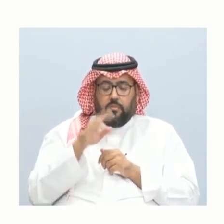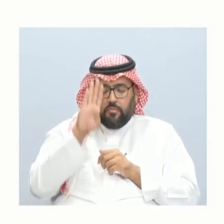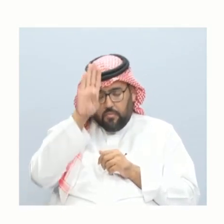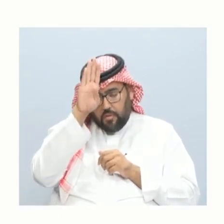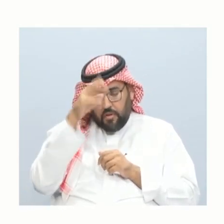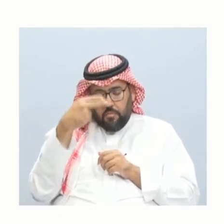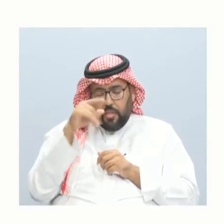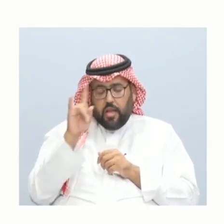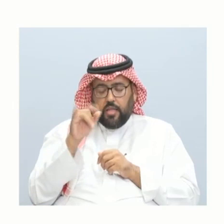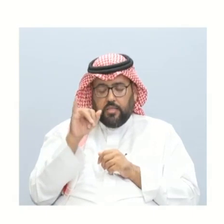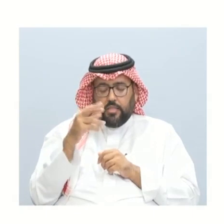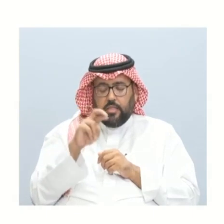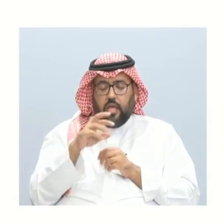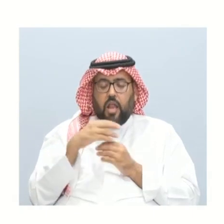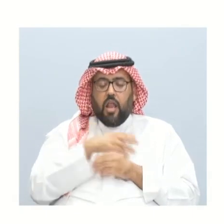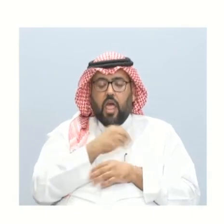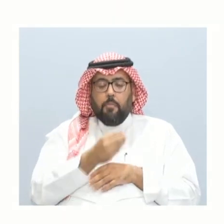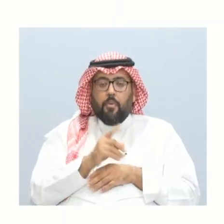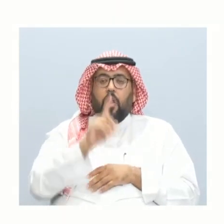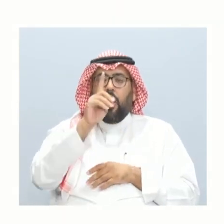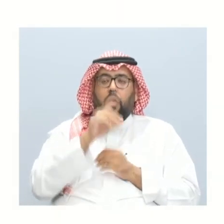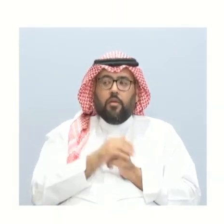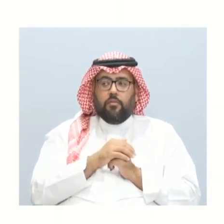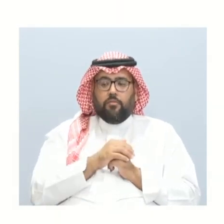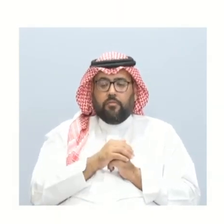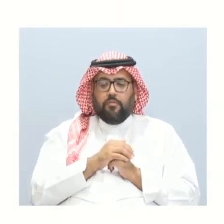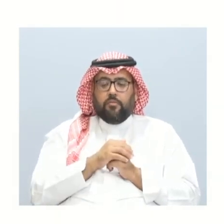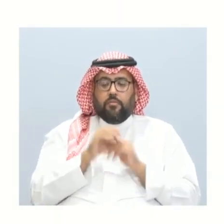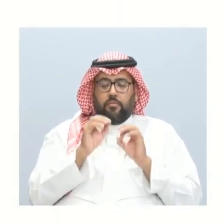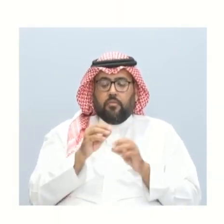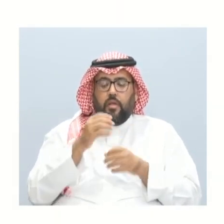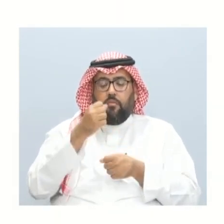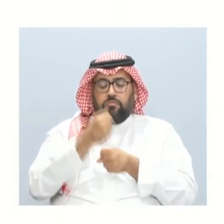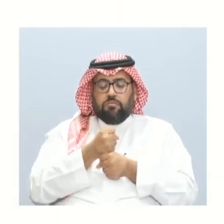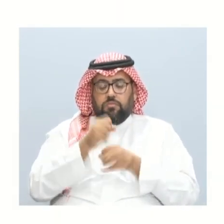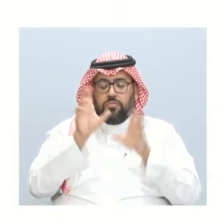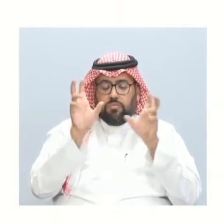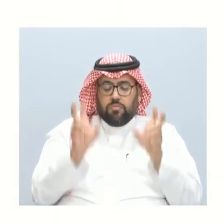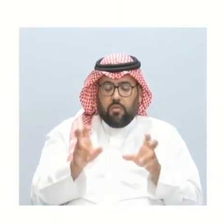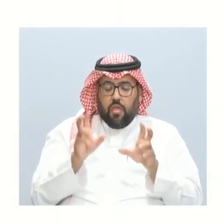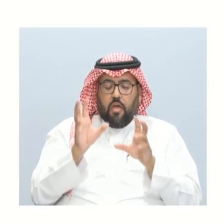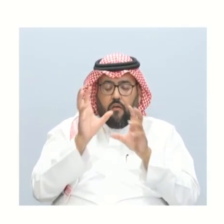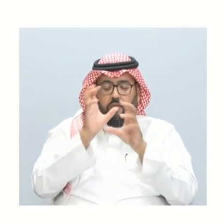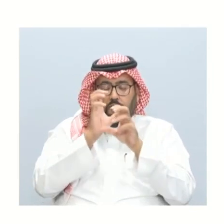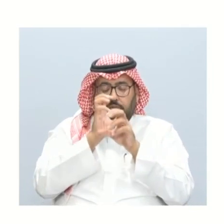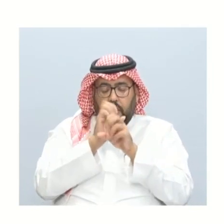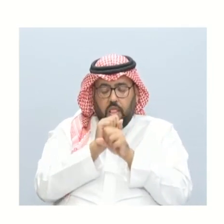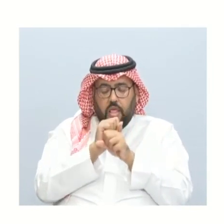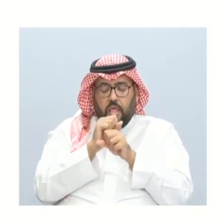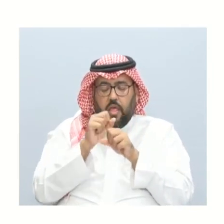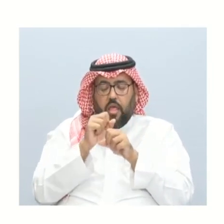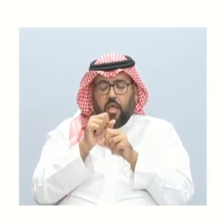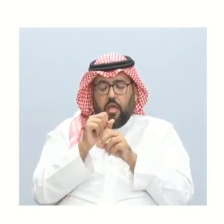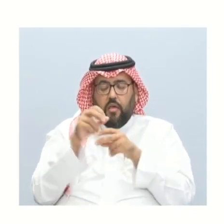العزيز ايها الابطال رحمه الله حتى رحاله في ليله في ليله فتح